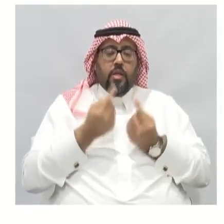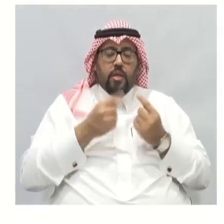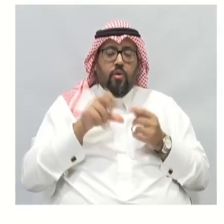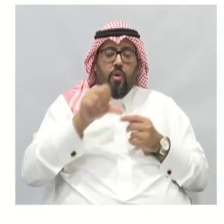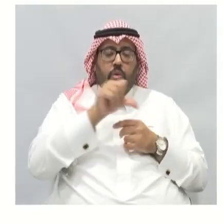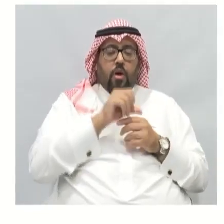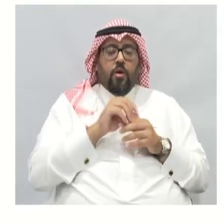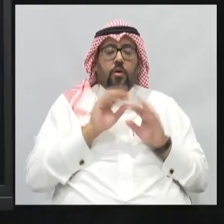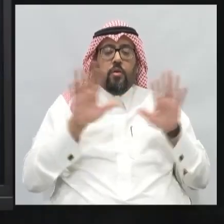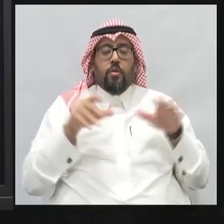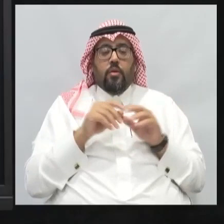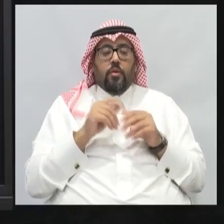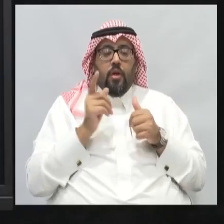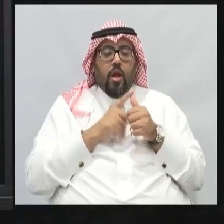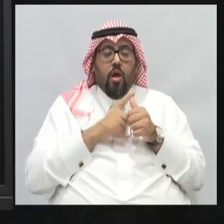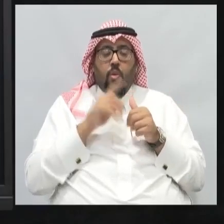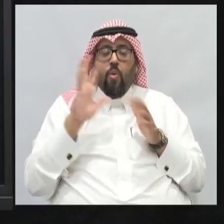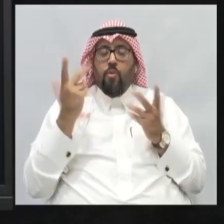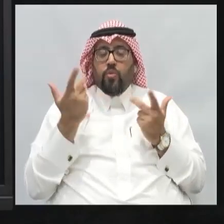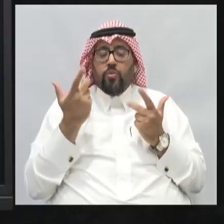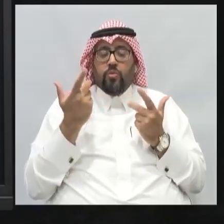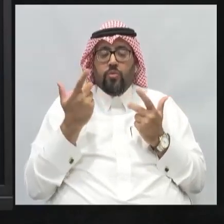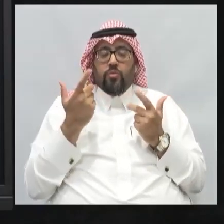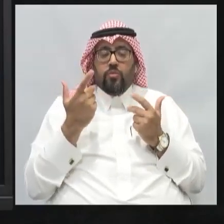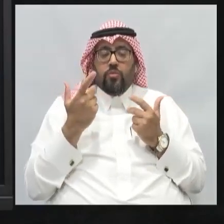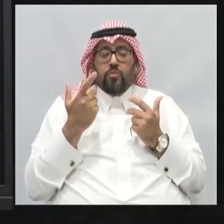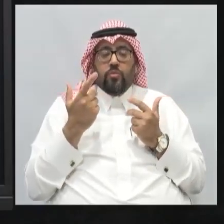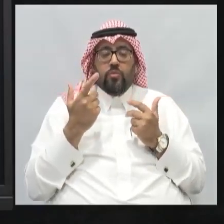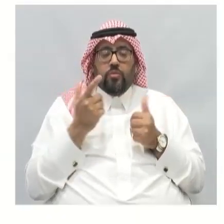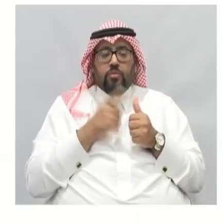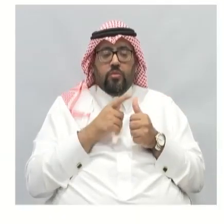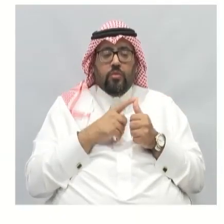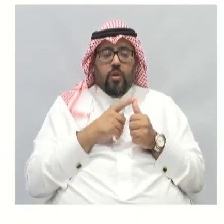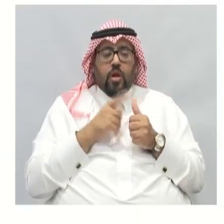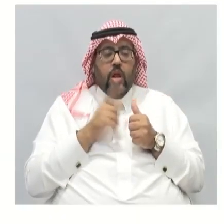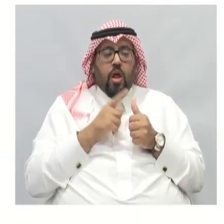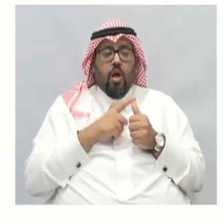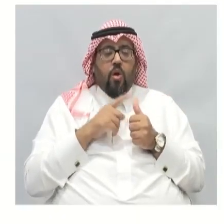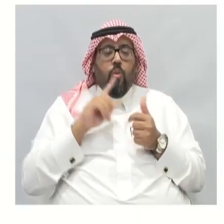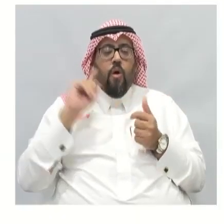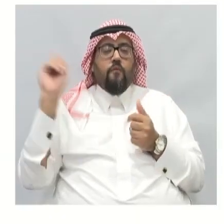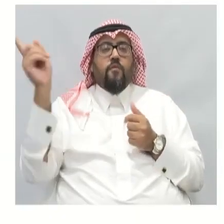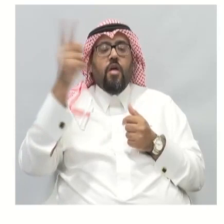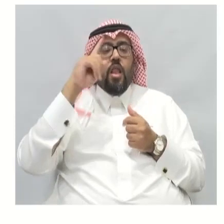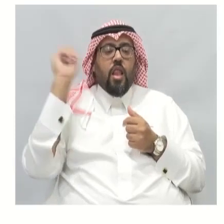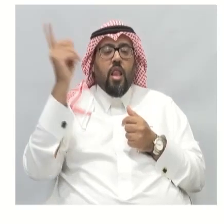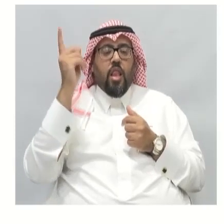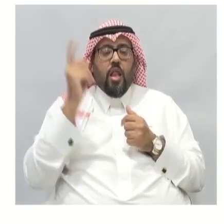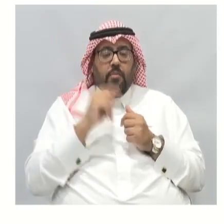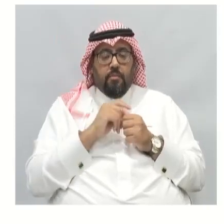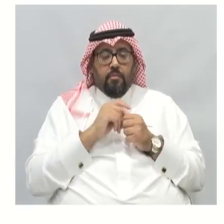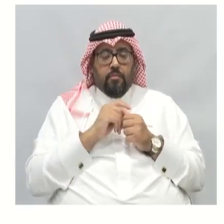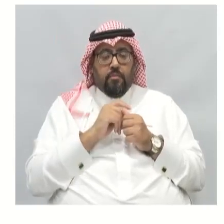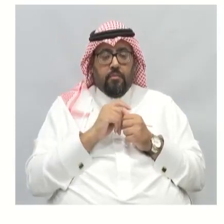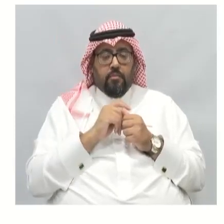اذا الولايات تحتل المركز ما ماذا احسنتم المركز الاول في